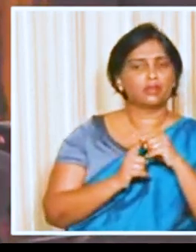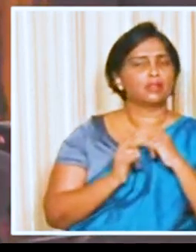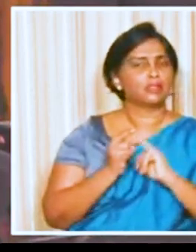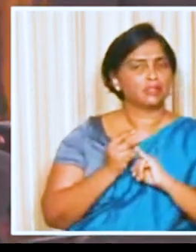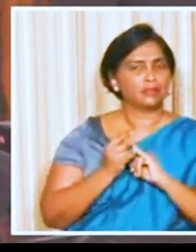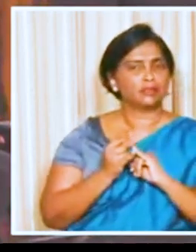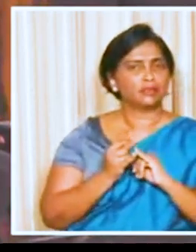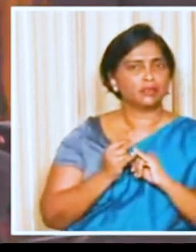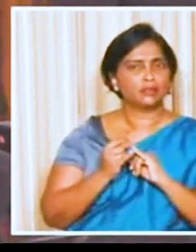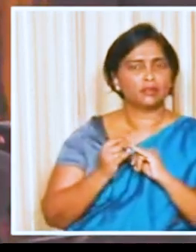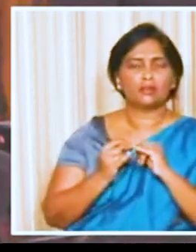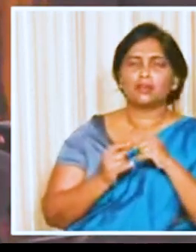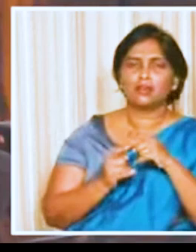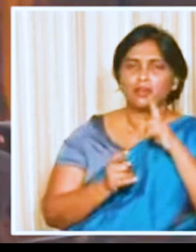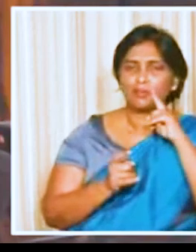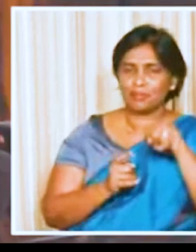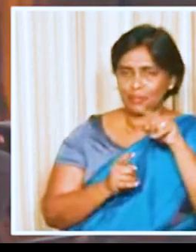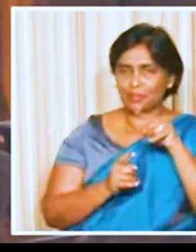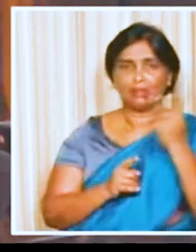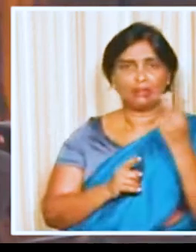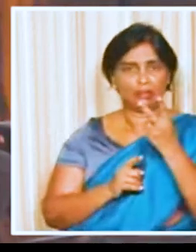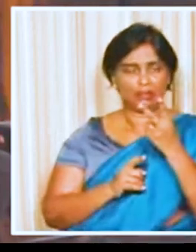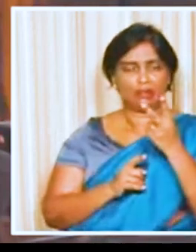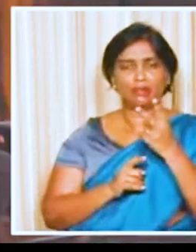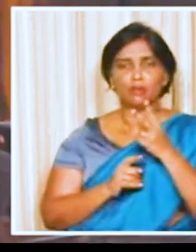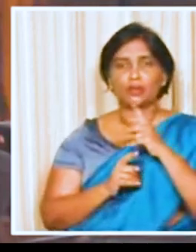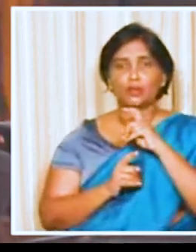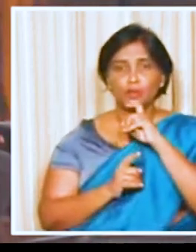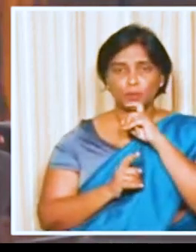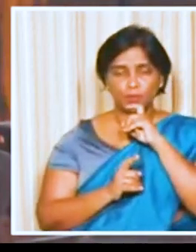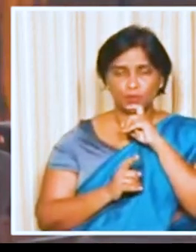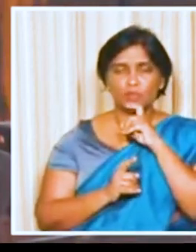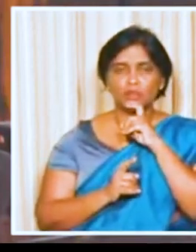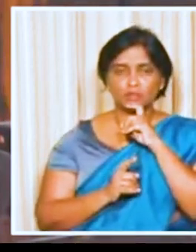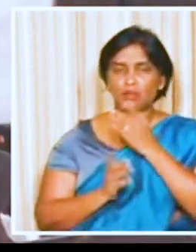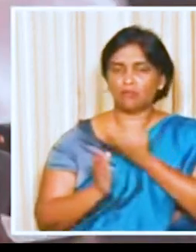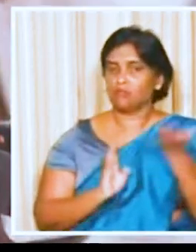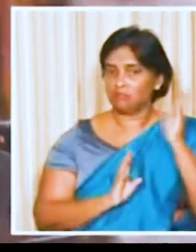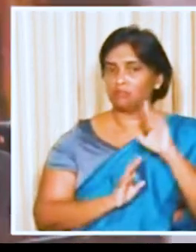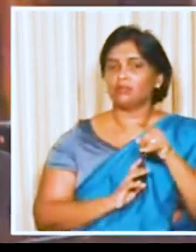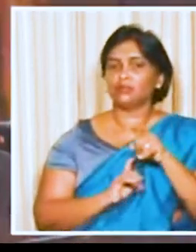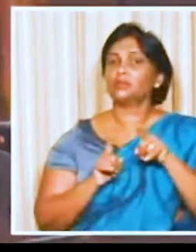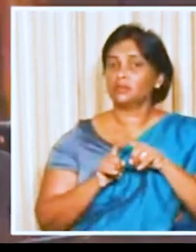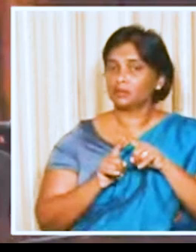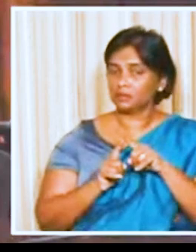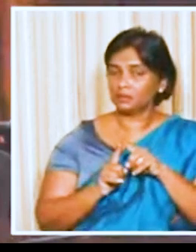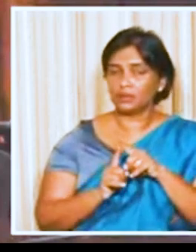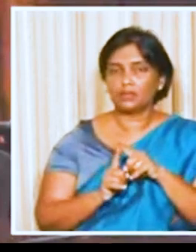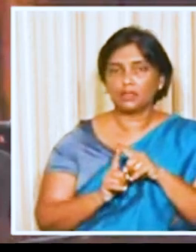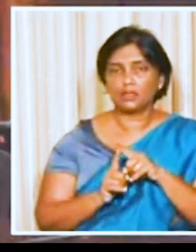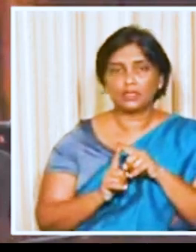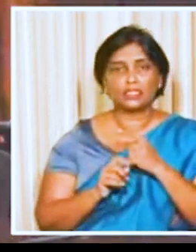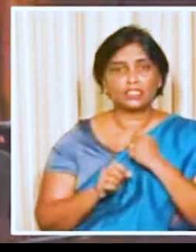நீதிமன்றங்களுக்கு முன்பாக ஆஜராக வேண்டியதாக வந்தது. அவ்வாறாக தொடர்ந்து மாவட்ட செயலகத்திலே இருக்கும் மாவட்ட அபிவிருத்தி குழுவுக்கு தலைவர் அச்சுறுத்துவது, இது